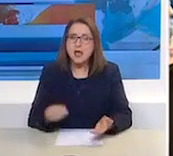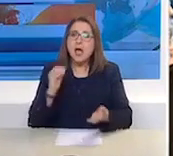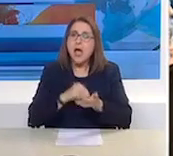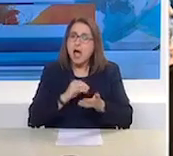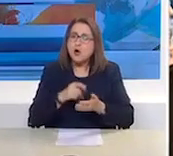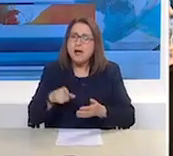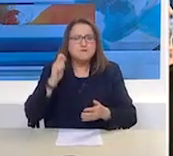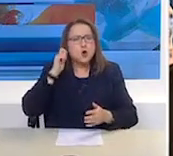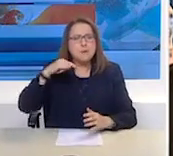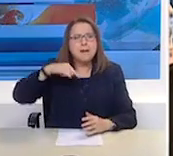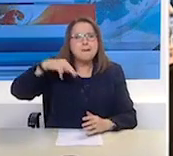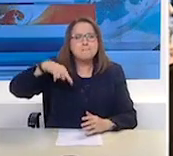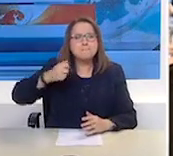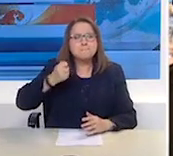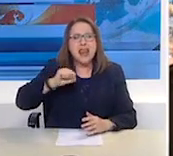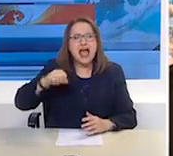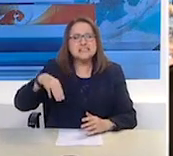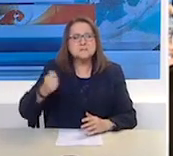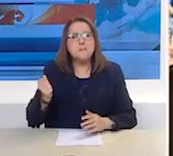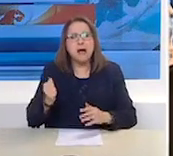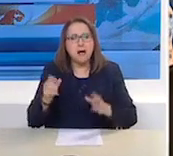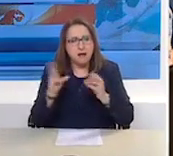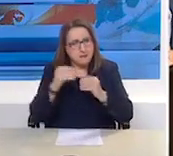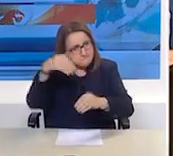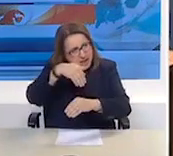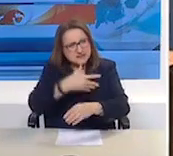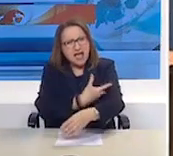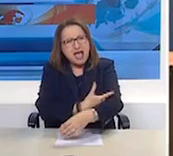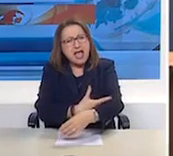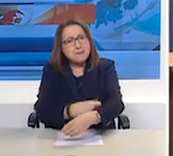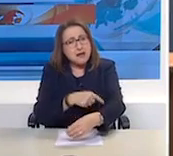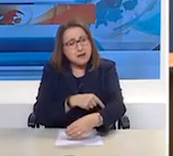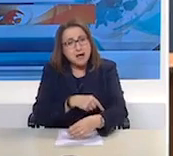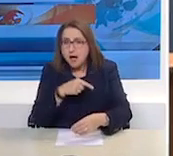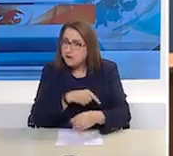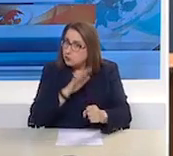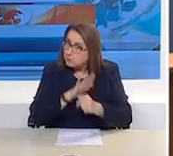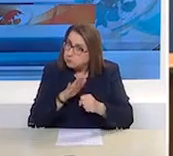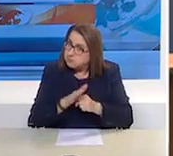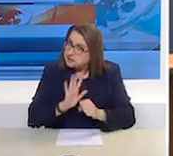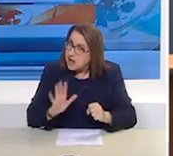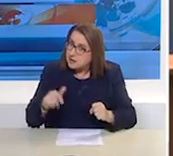προμήθεια πλάσματος στη χώρα μας, ακόμα και αν αποδειχθεί αποτελεσματική θεραπευτική προσέγγιση?